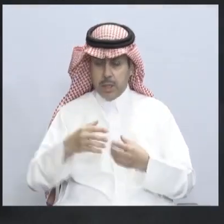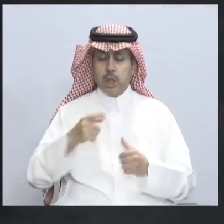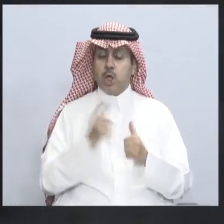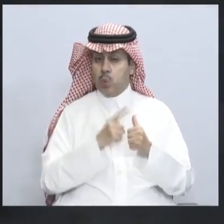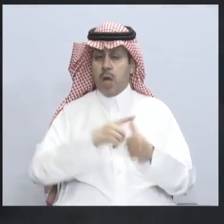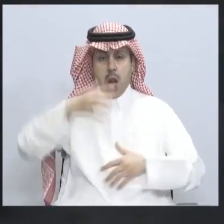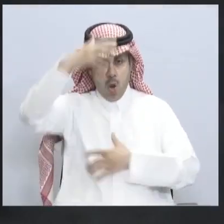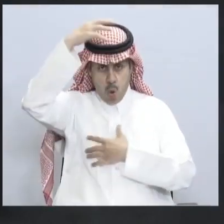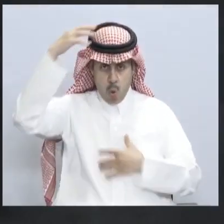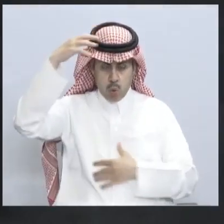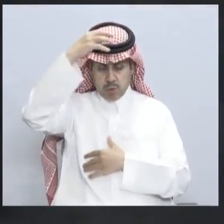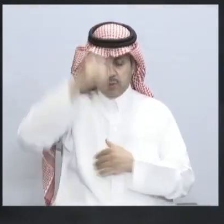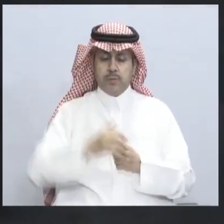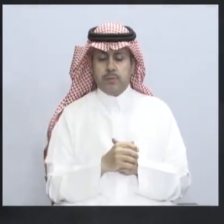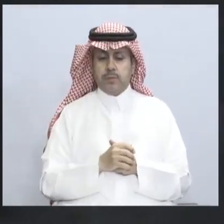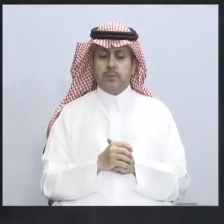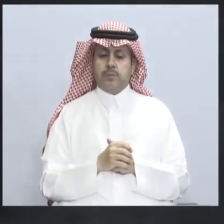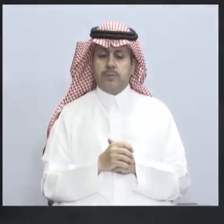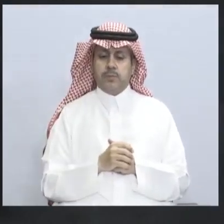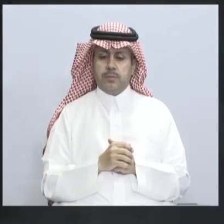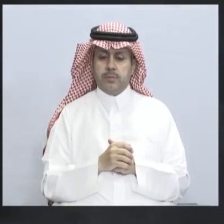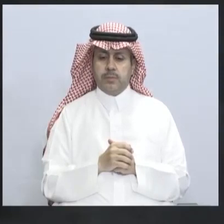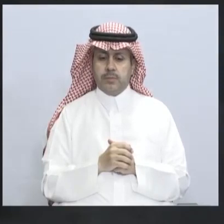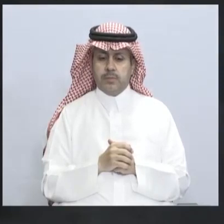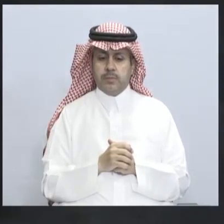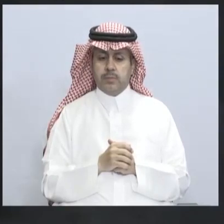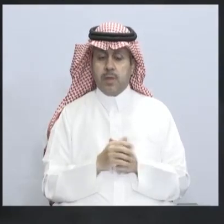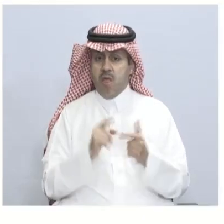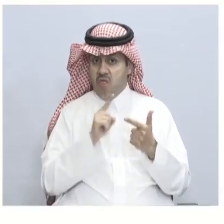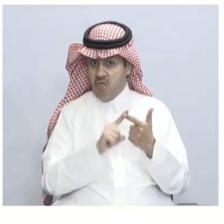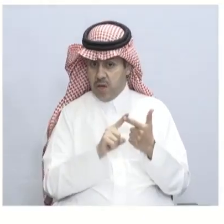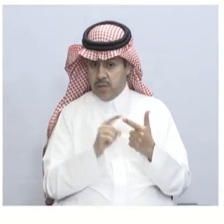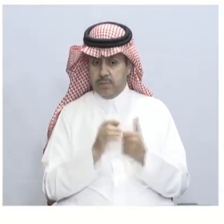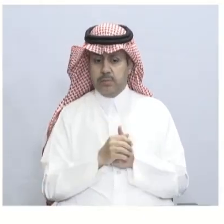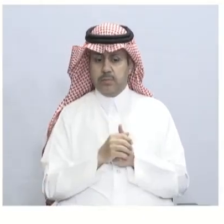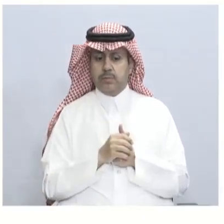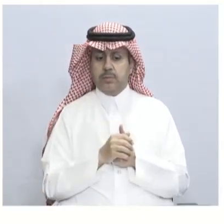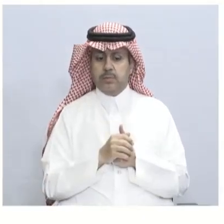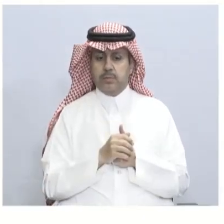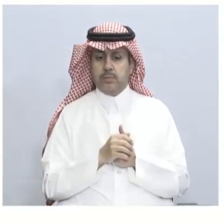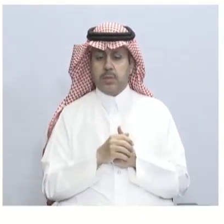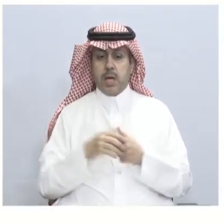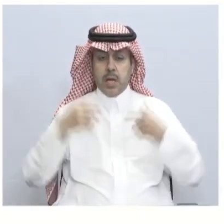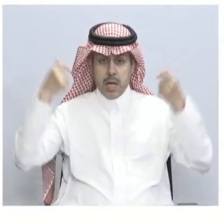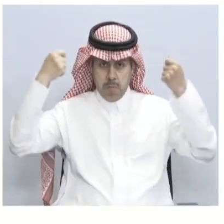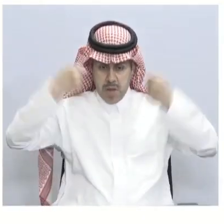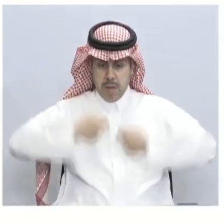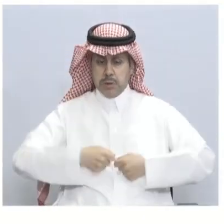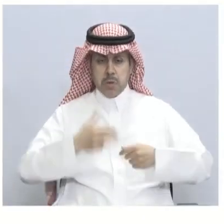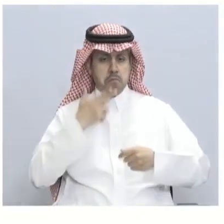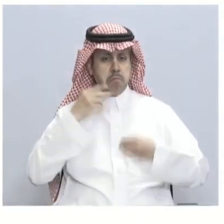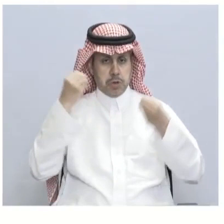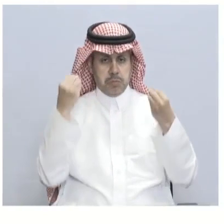سنه من سنن العيد وهي الاغتسال السنه الثانيه ان نرتدي ونلبس